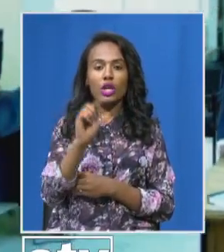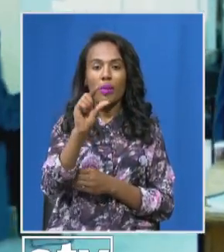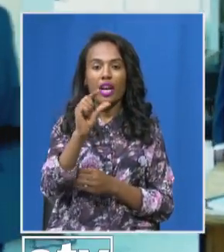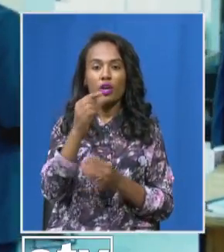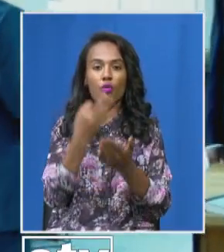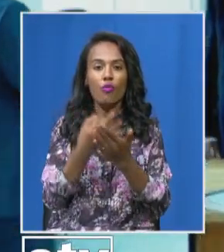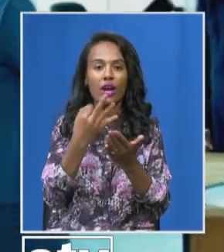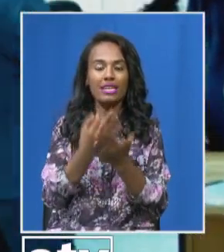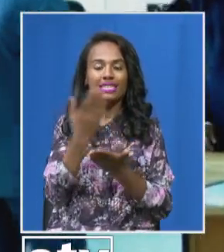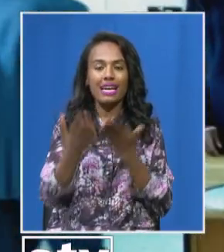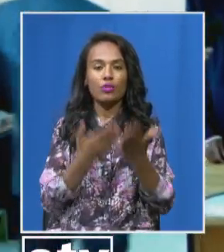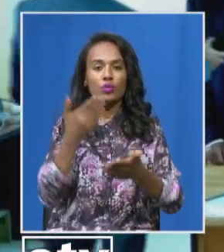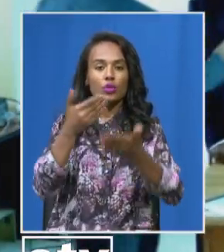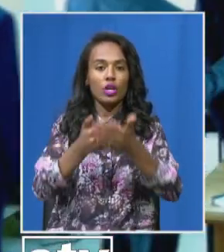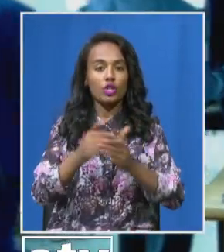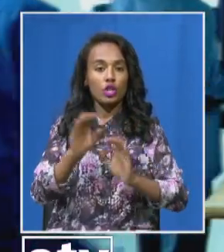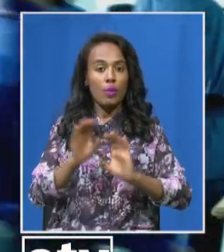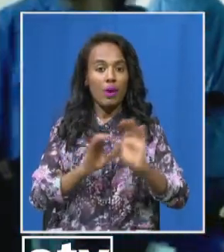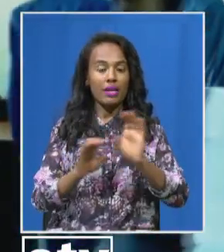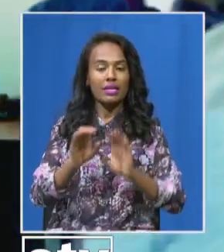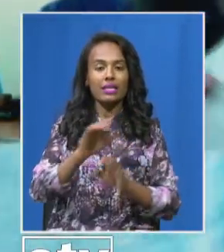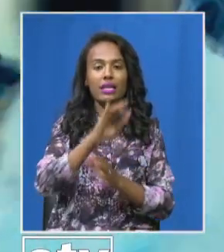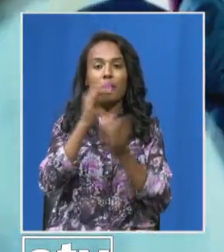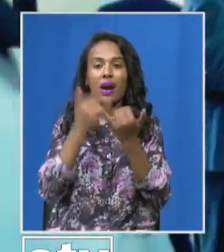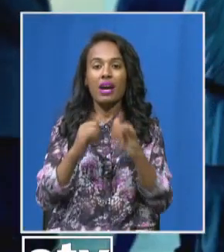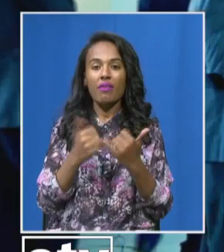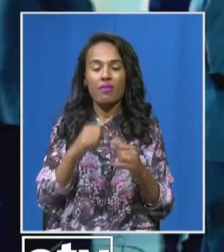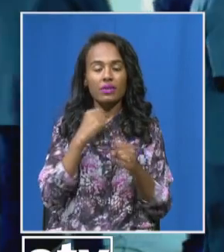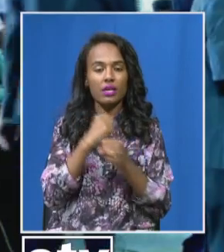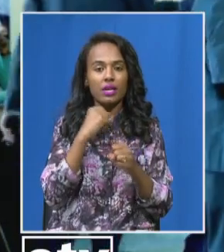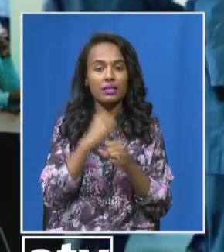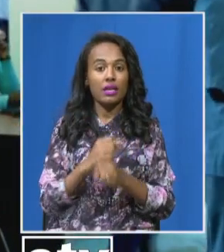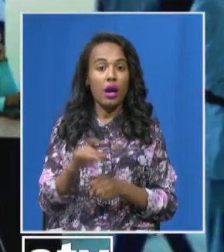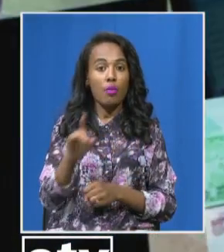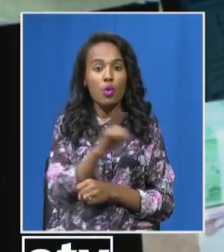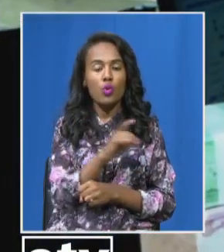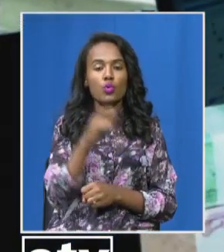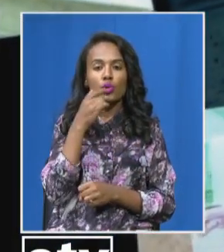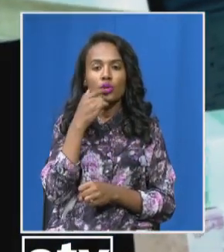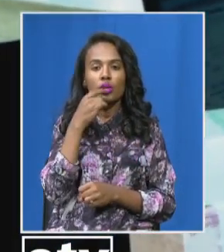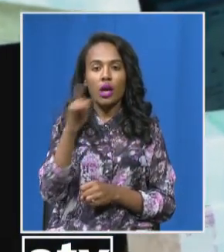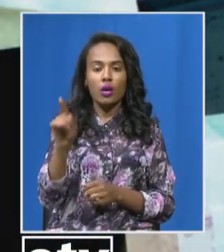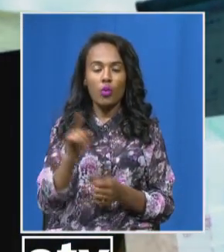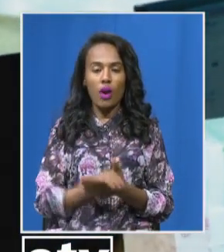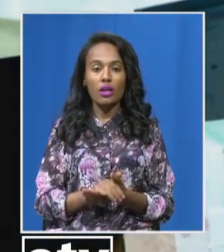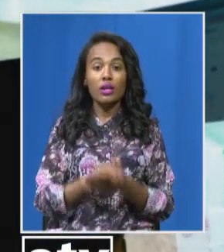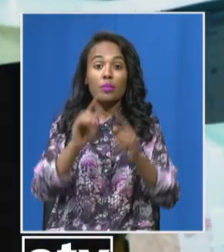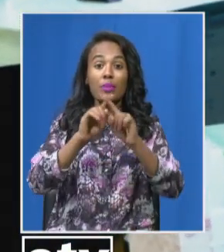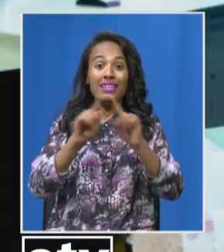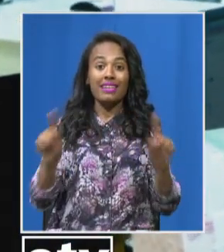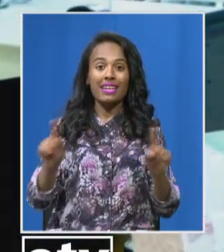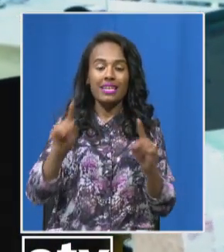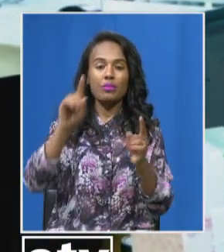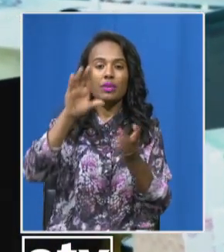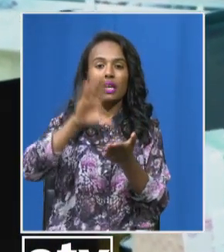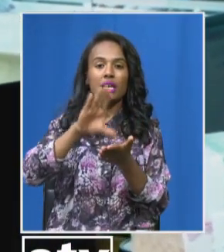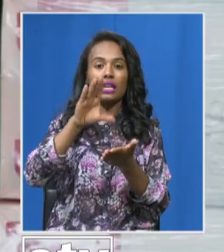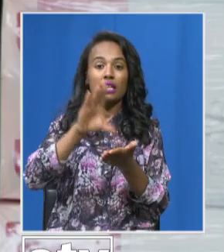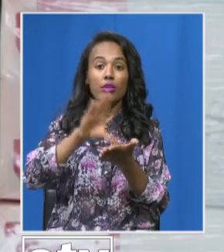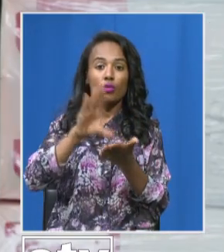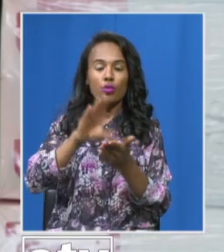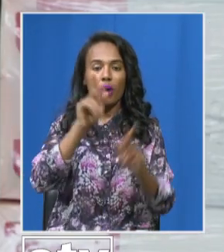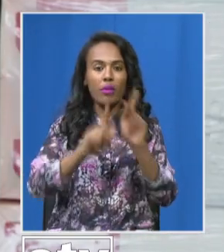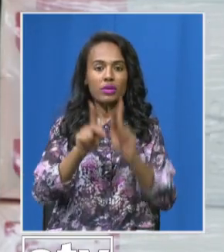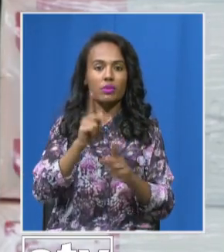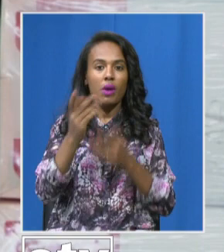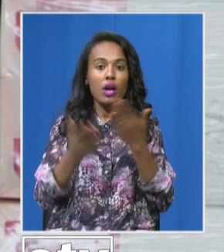ፋይናንስ ተቋማት አገልግሎቱን ተደራሽ ለማድረግ የማከፋፈል ስራ እየተከናወነ መሆኑን ተናግሯል። በተለይም ለገጠሩ ማህበረሰብ